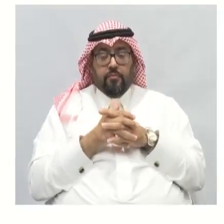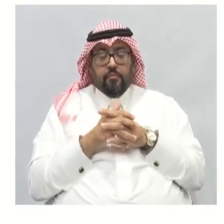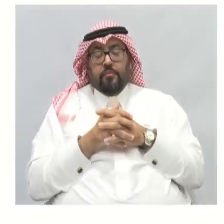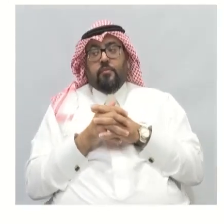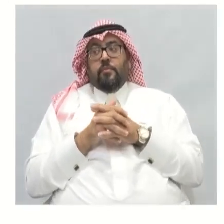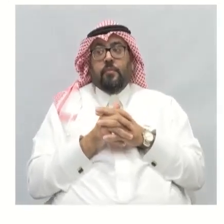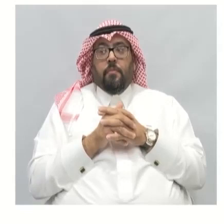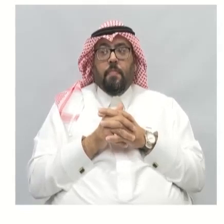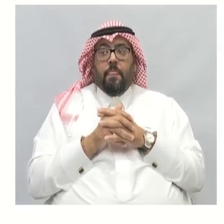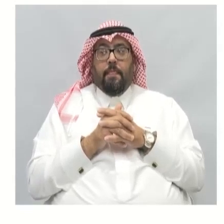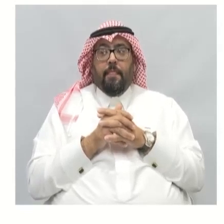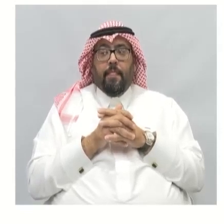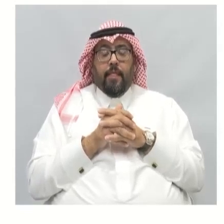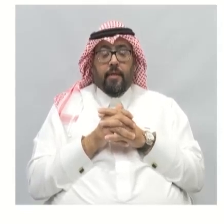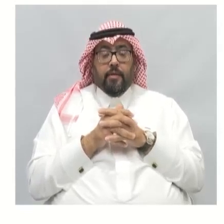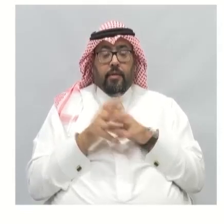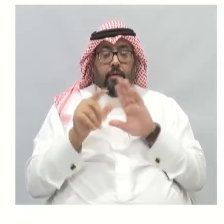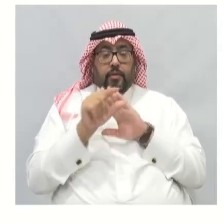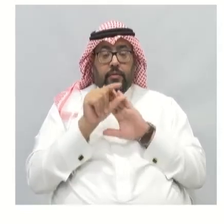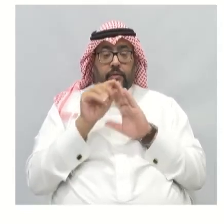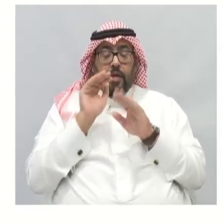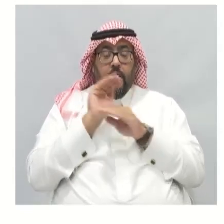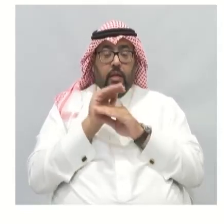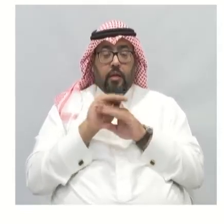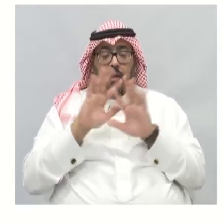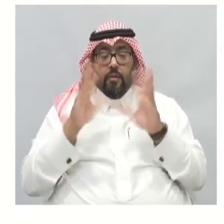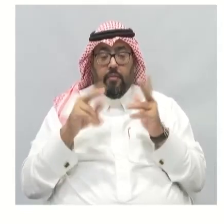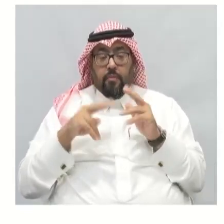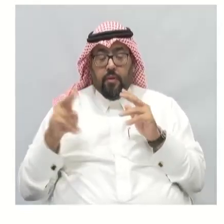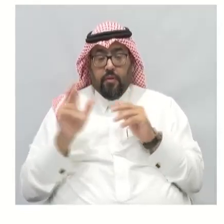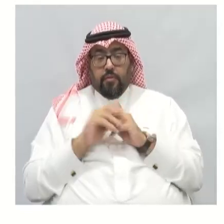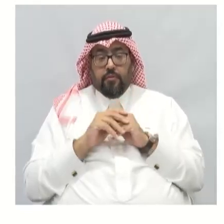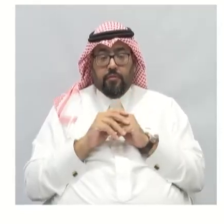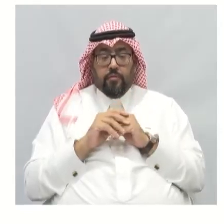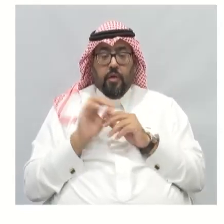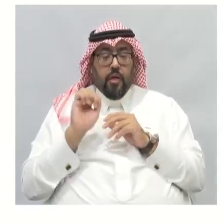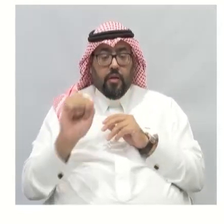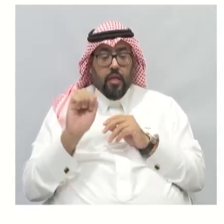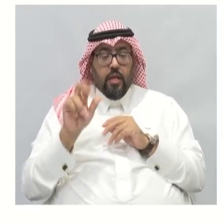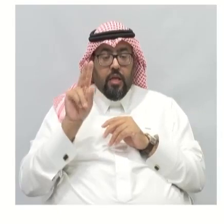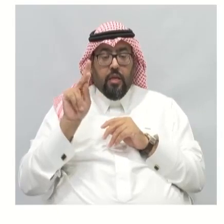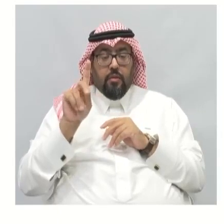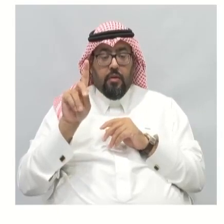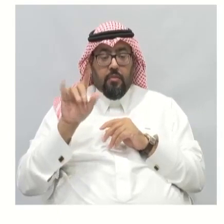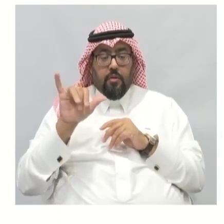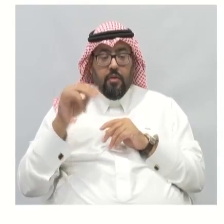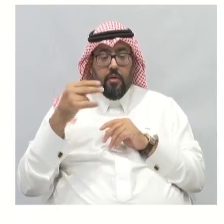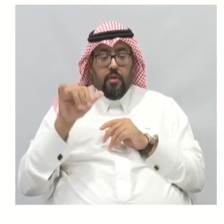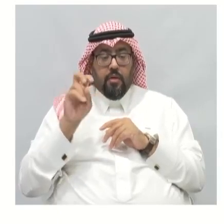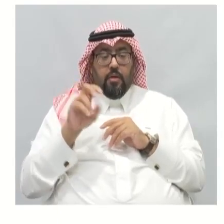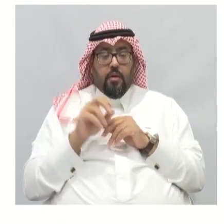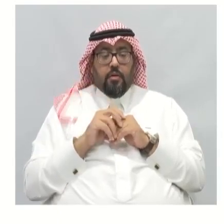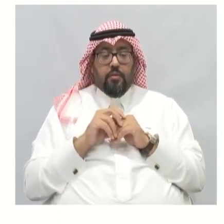الامريكيه في هذا الدرس ابرز المحاور هي الخصائص الطبيعيه للولايات